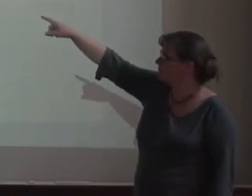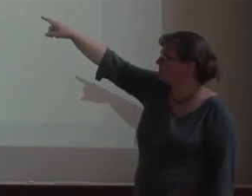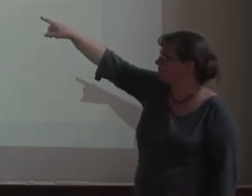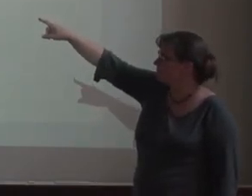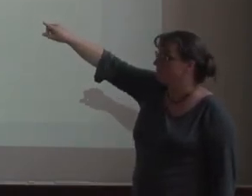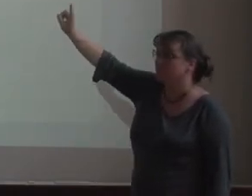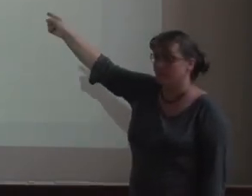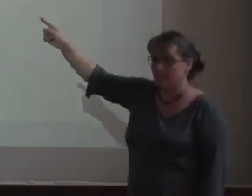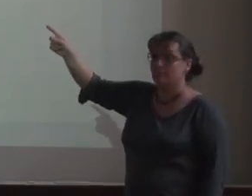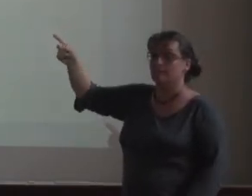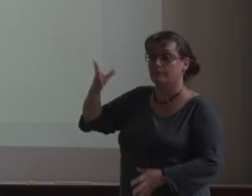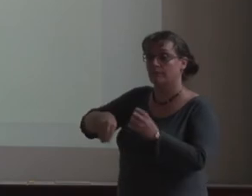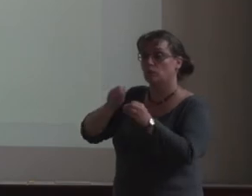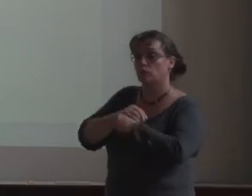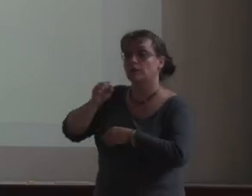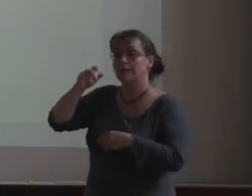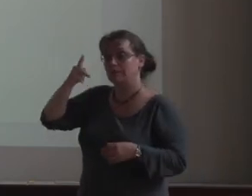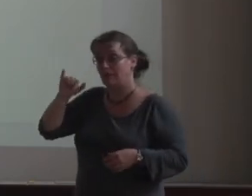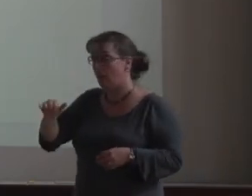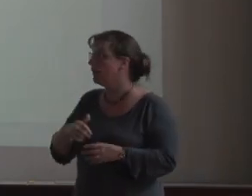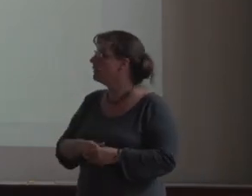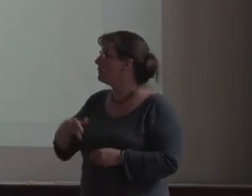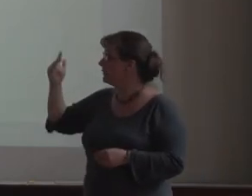s'appelle un bus SPI.